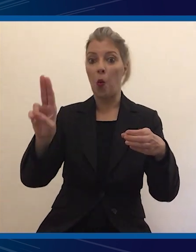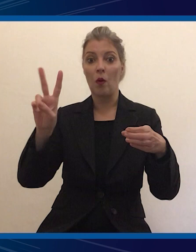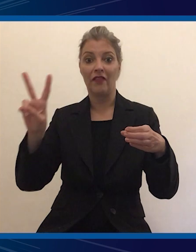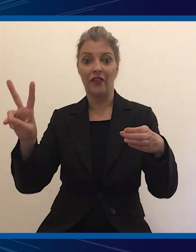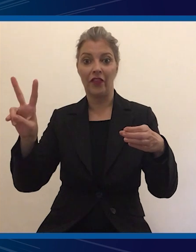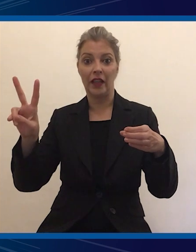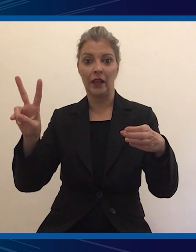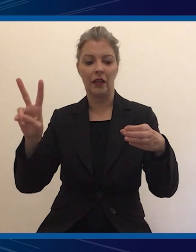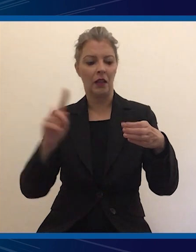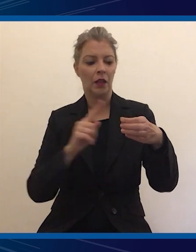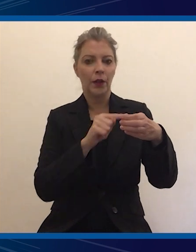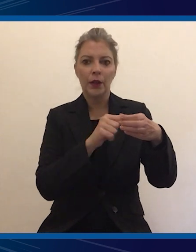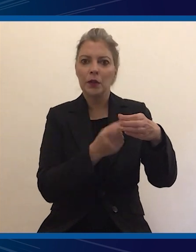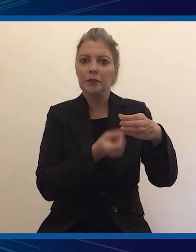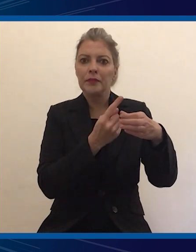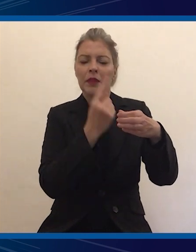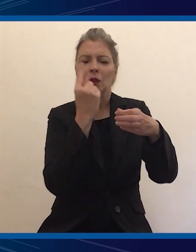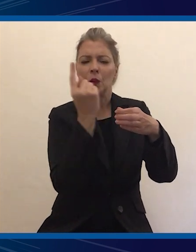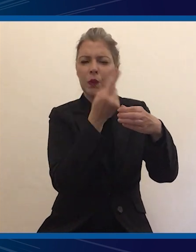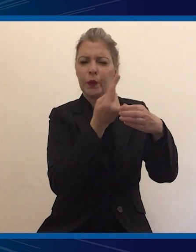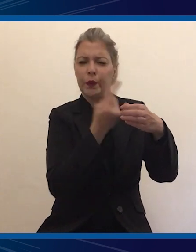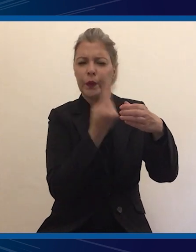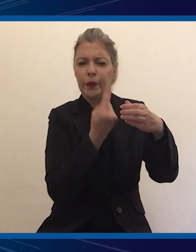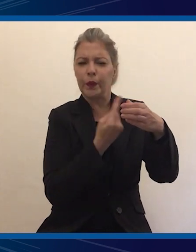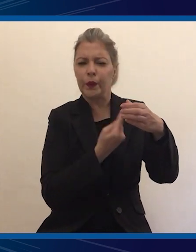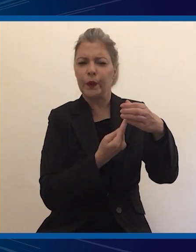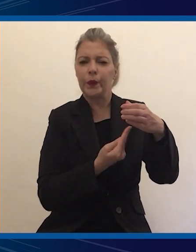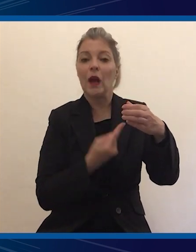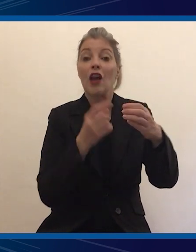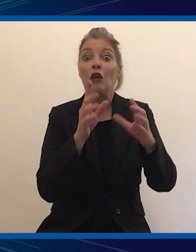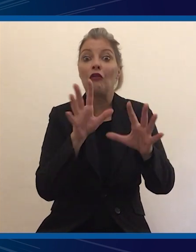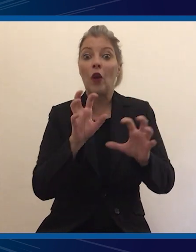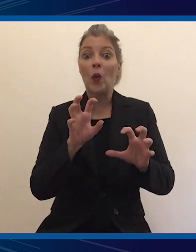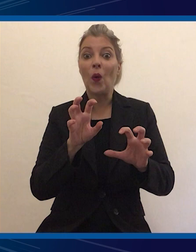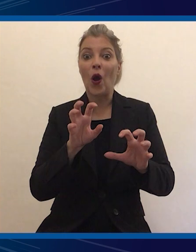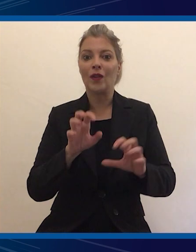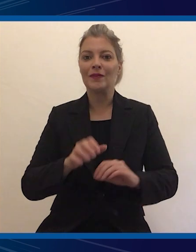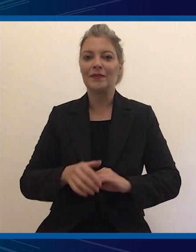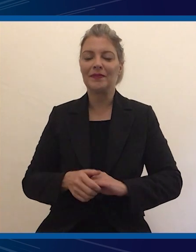si otterrà un suggestivo vortice fluorescente.